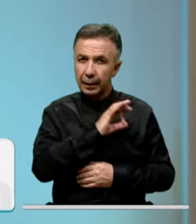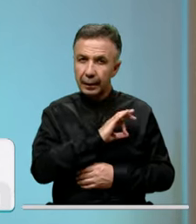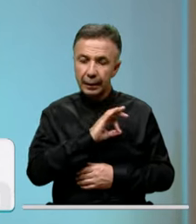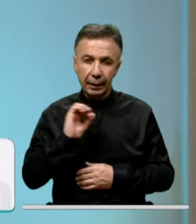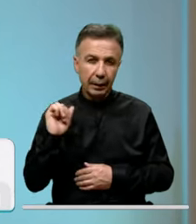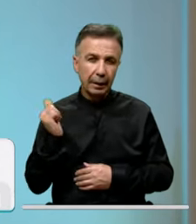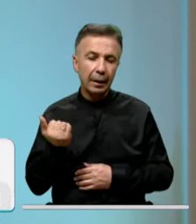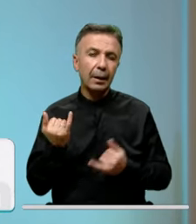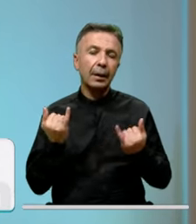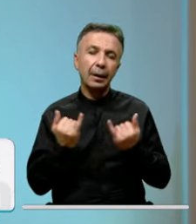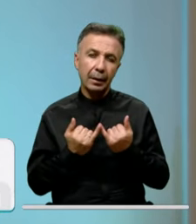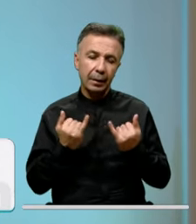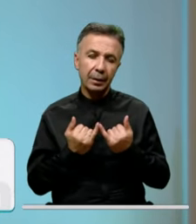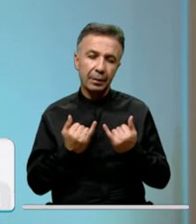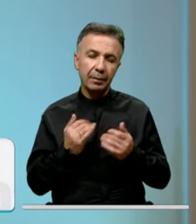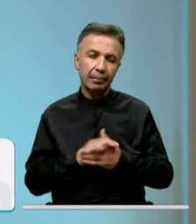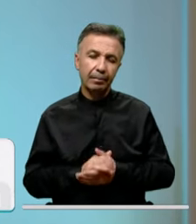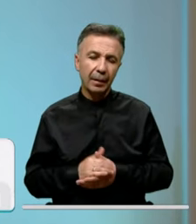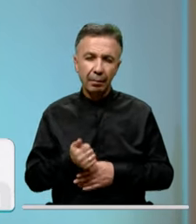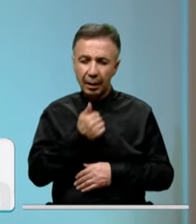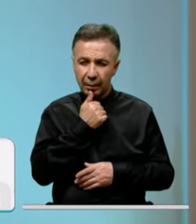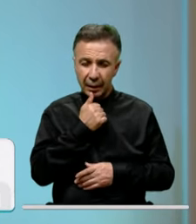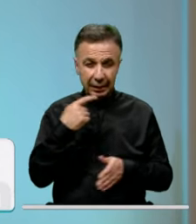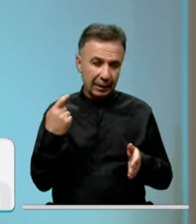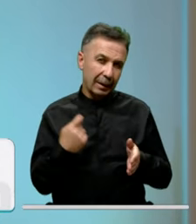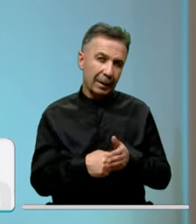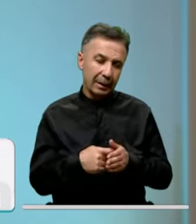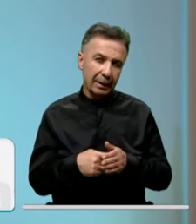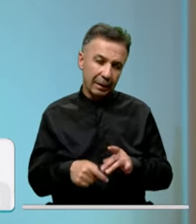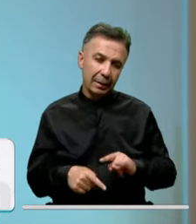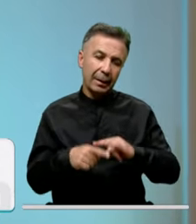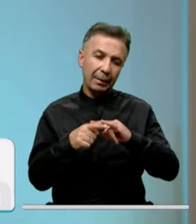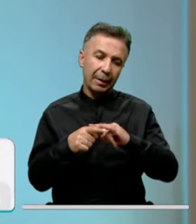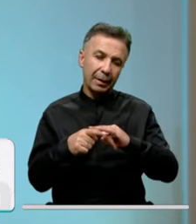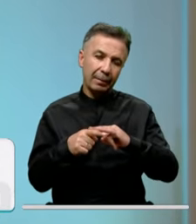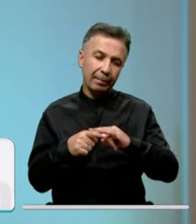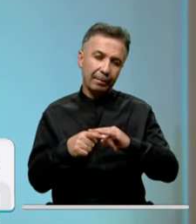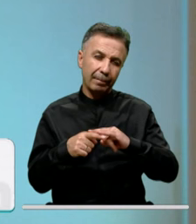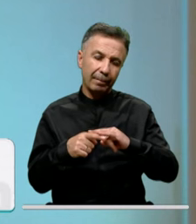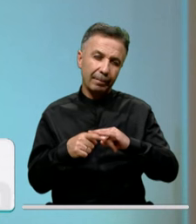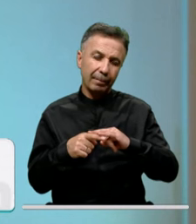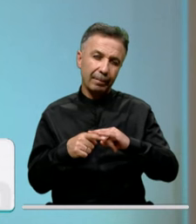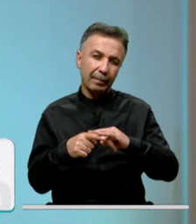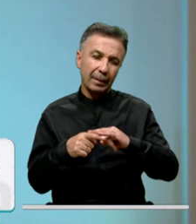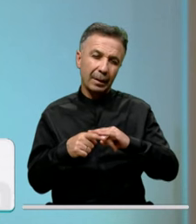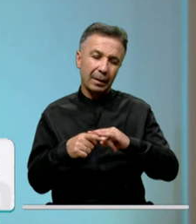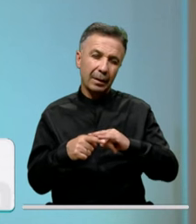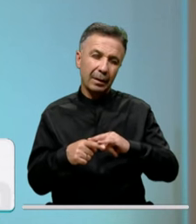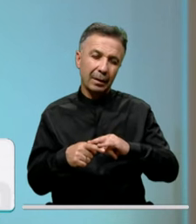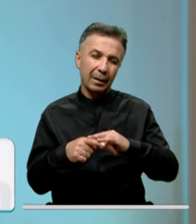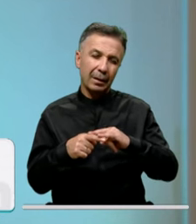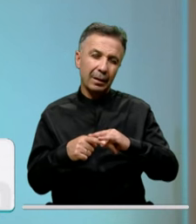değerli kardeşimizin babası için vefat ettiği yerde cenaze işlemleri